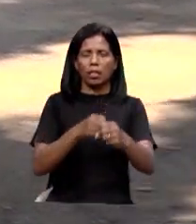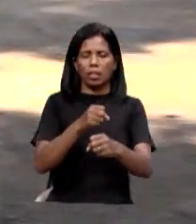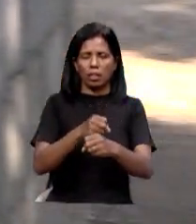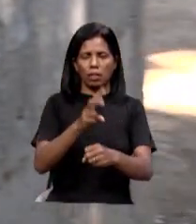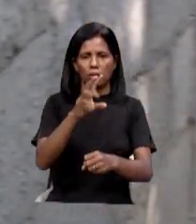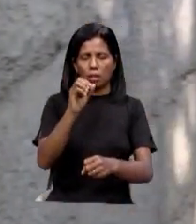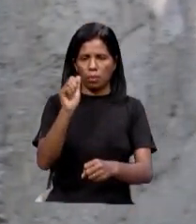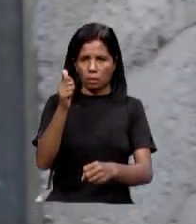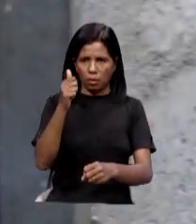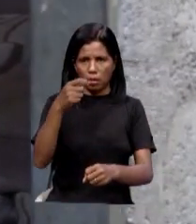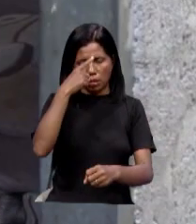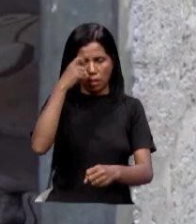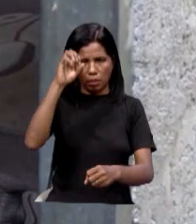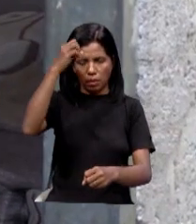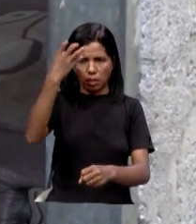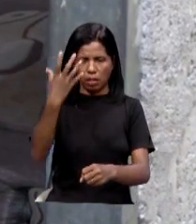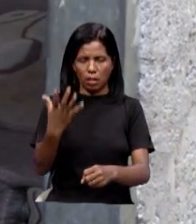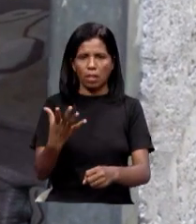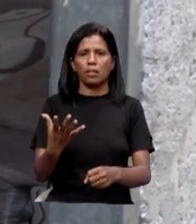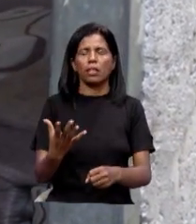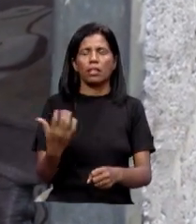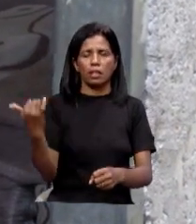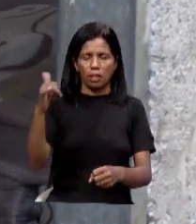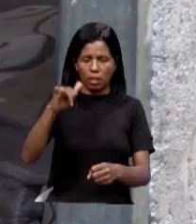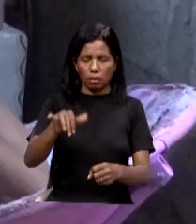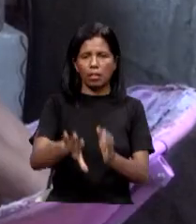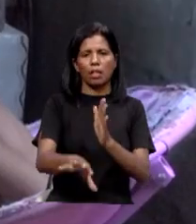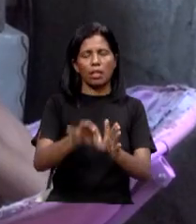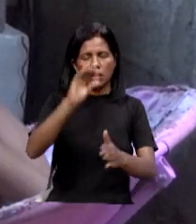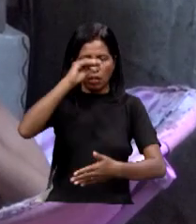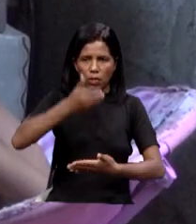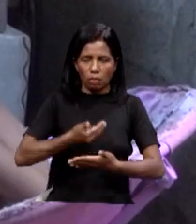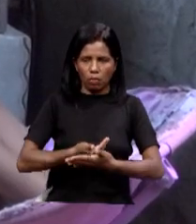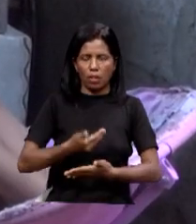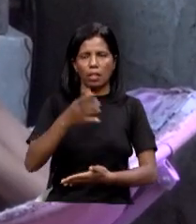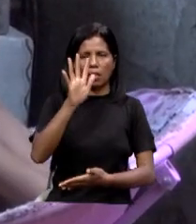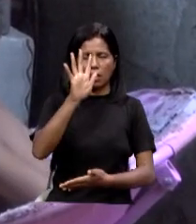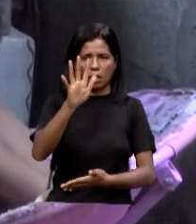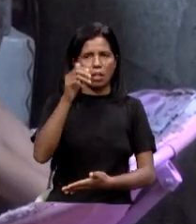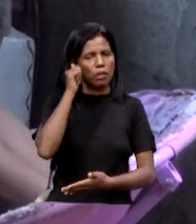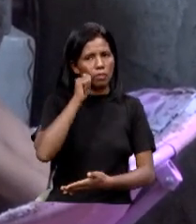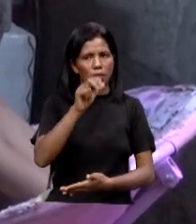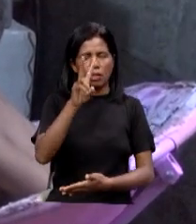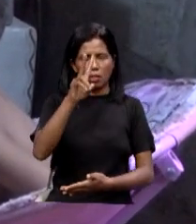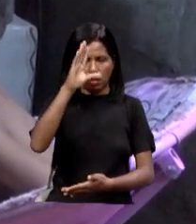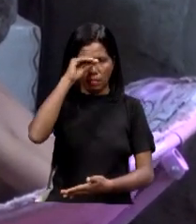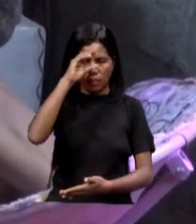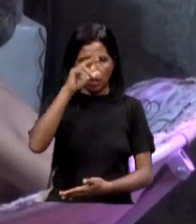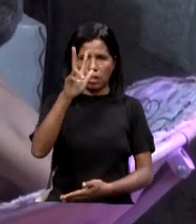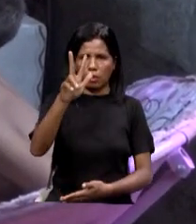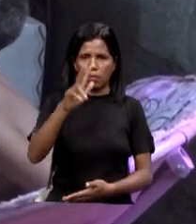Sanulu, tambah grasa sir nain rua hetam murak meang uang nain lima, feto nain rua no mane nain